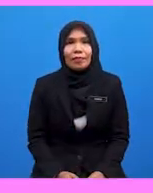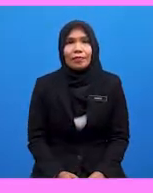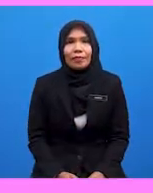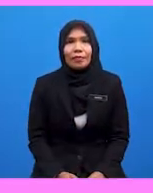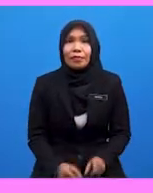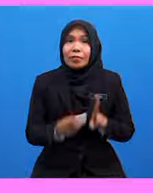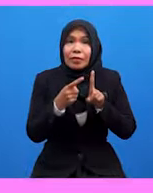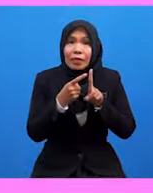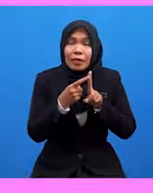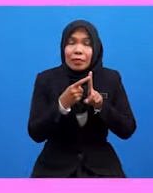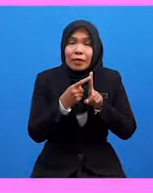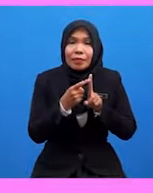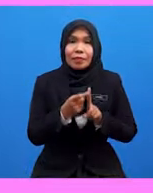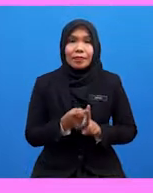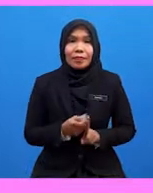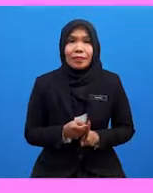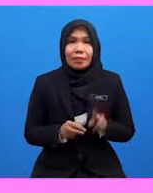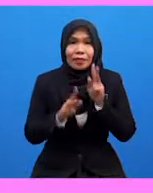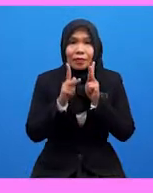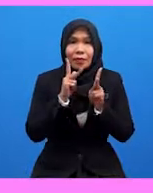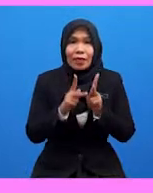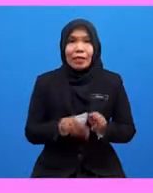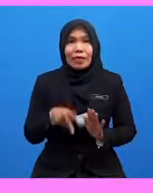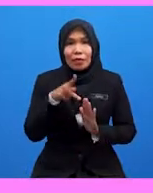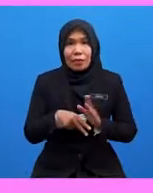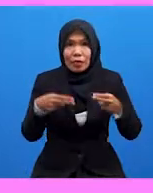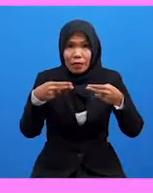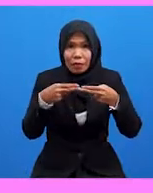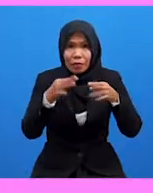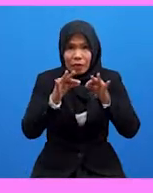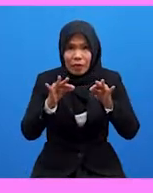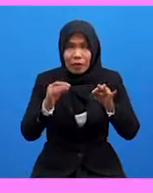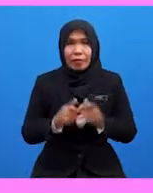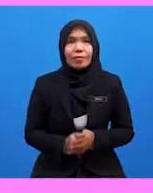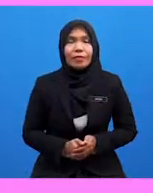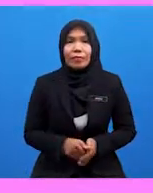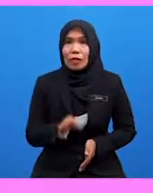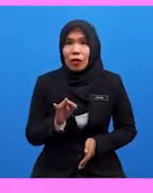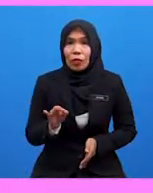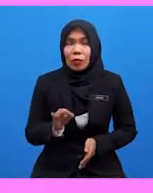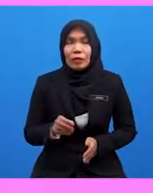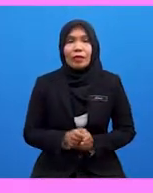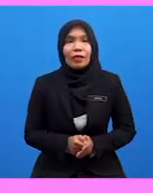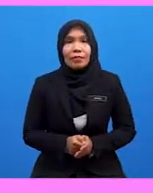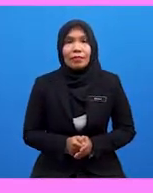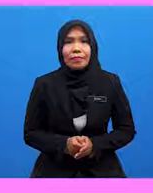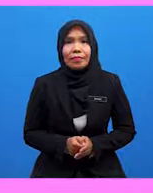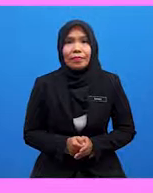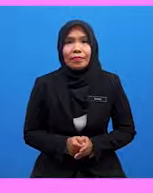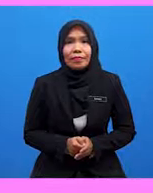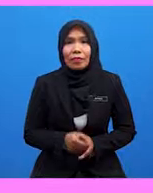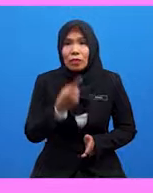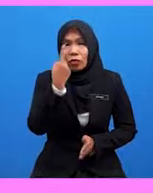tugas yang pertama, iaitu kata penyambung ayat. Fungsi kata penyambung ayat